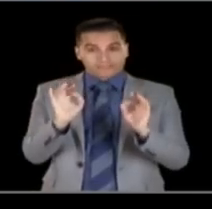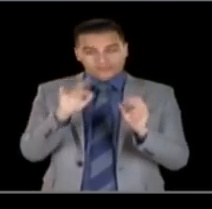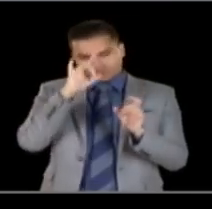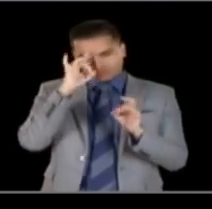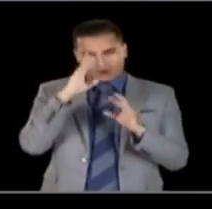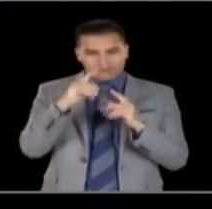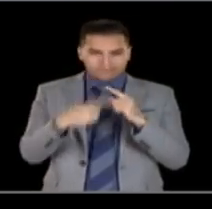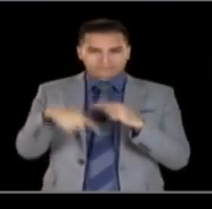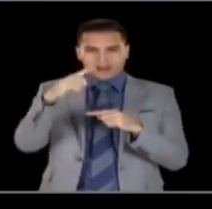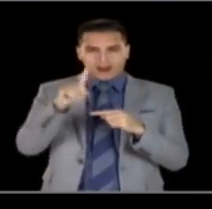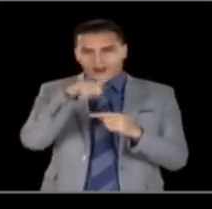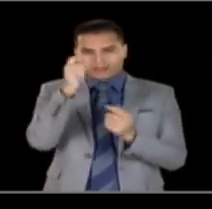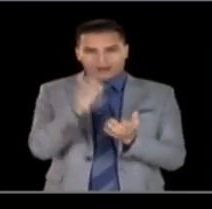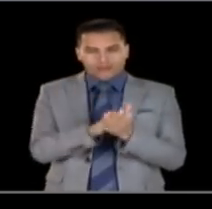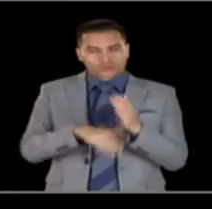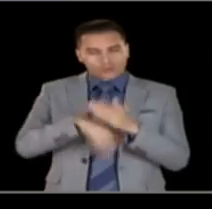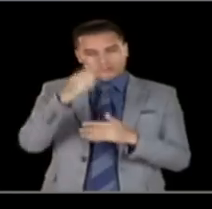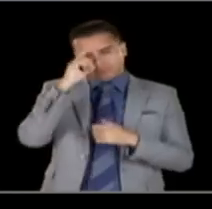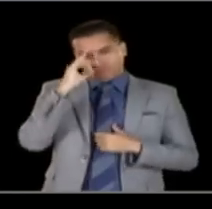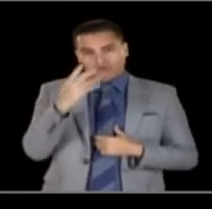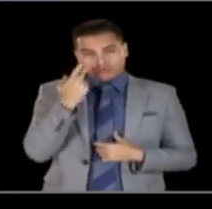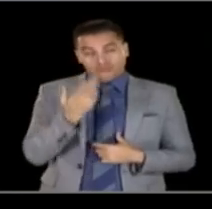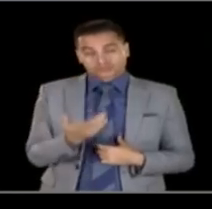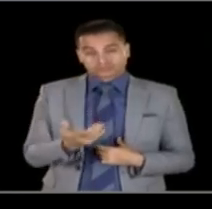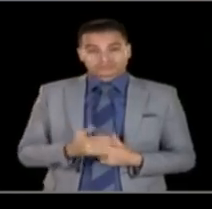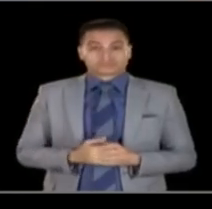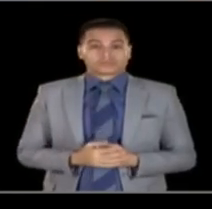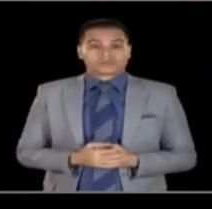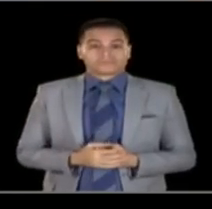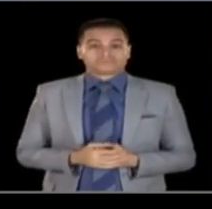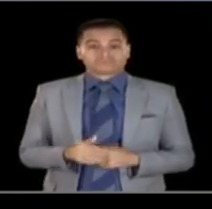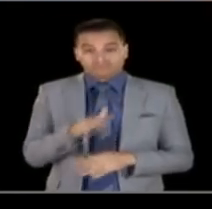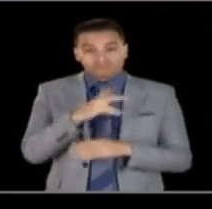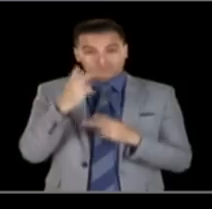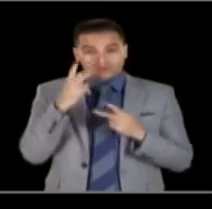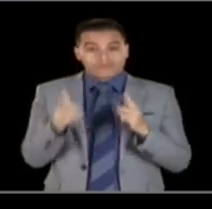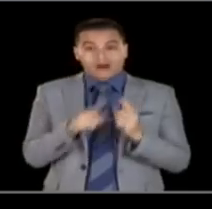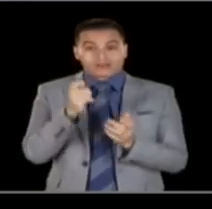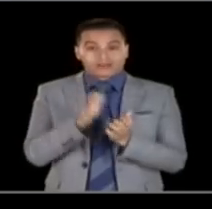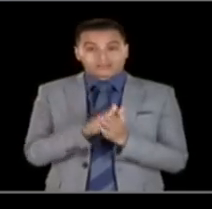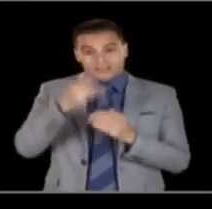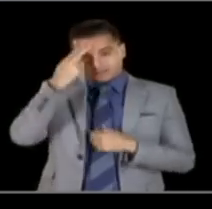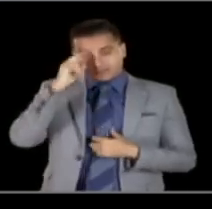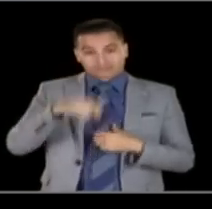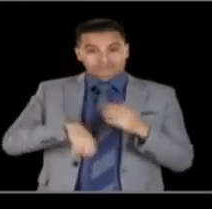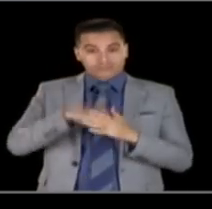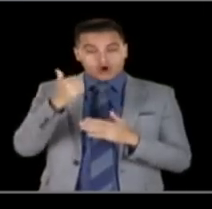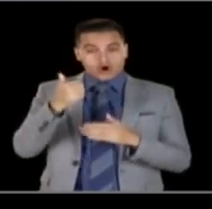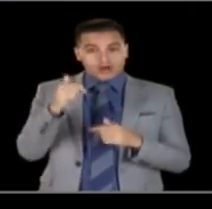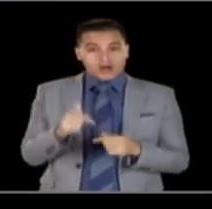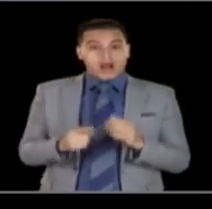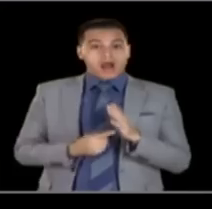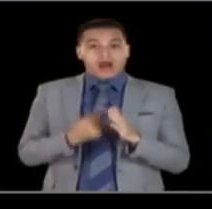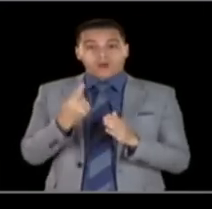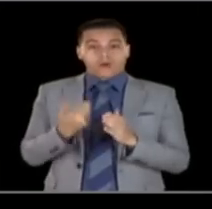الله هنعوض في عجلة الحظ وهنكسب المباراة إن شاء الله. خلينا نشوف عجلة الحظ هيبقى رأيها إيه ومين اللي هيكسب